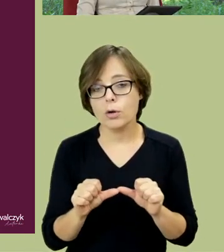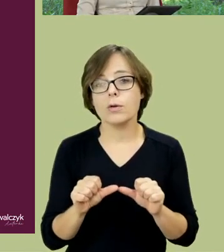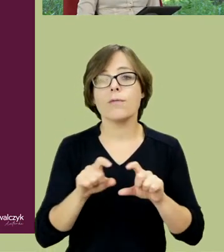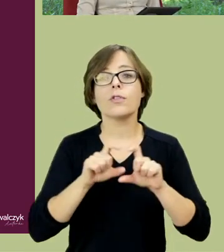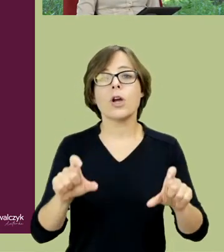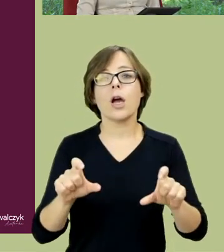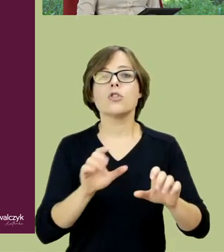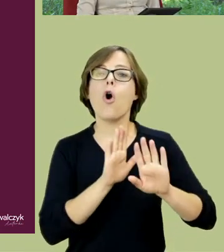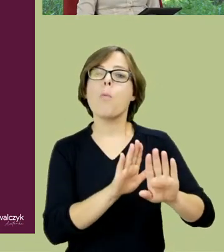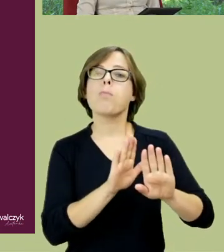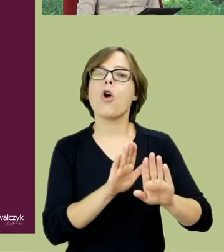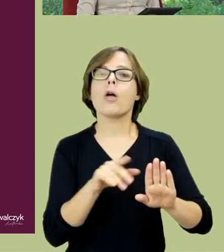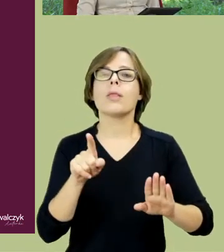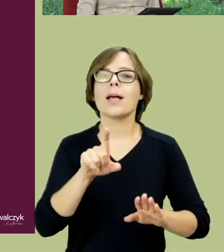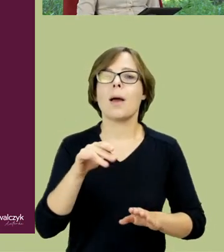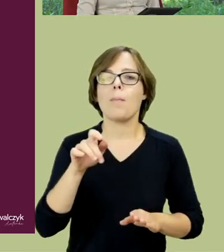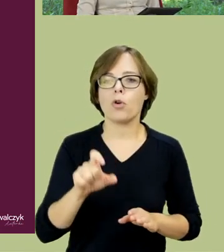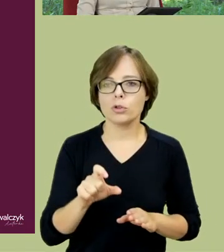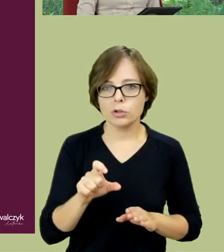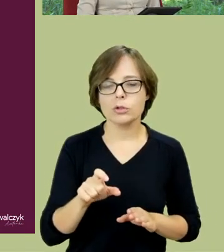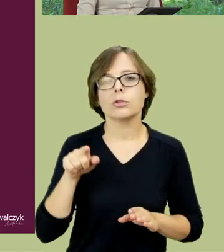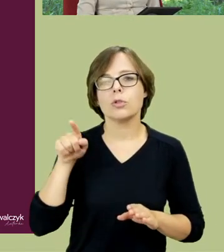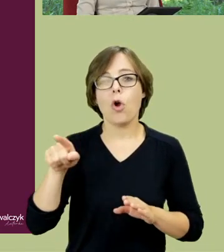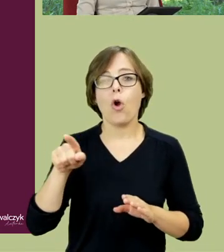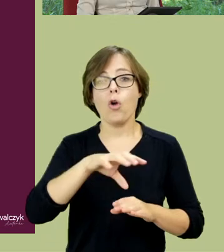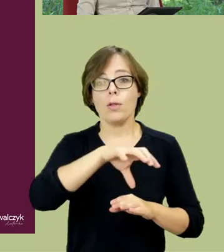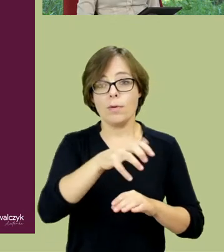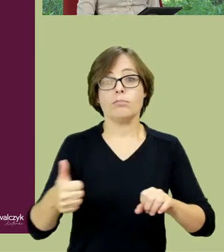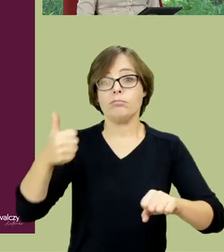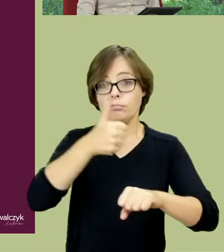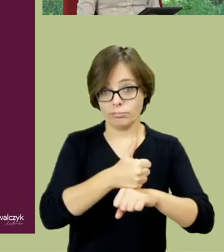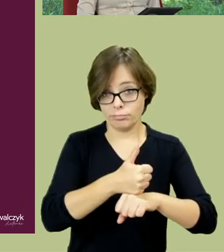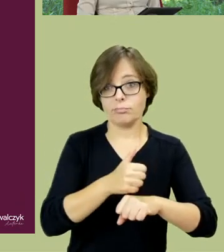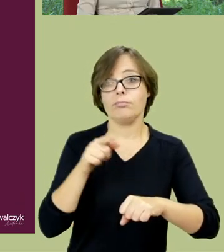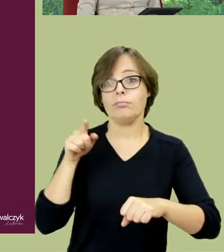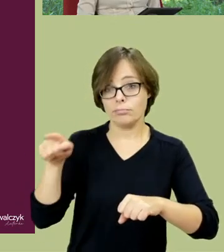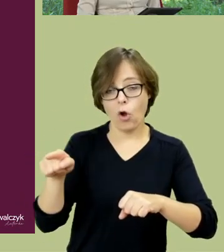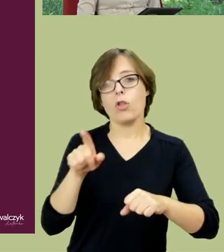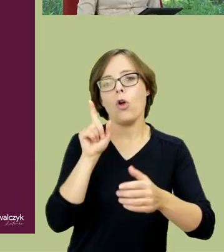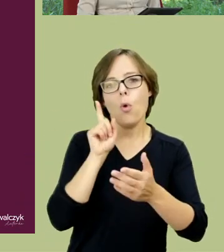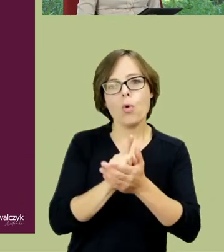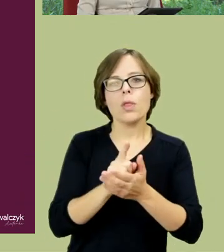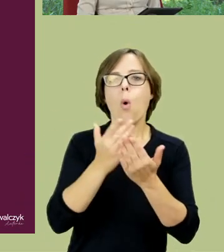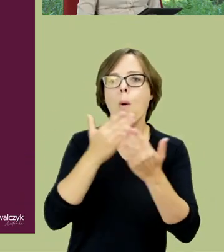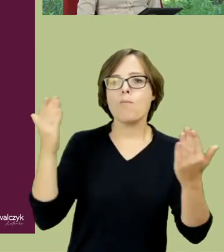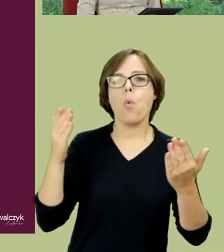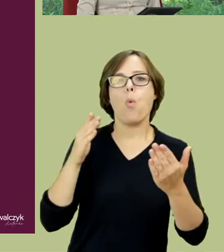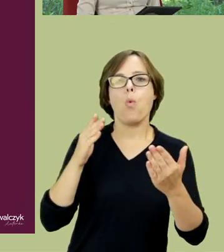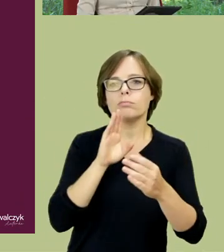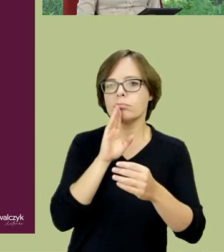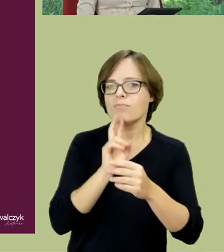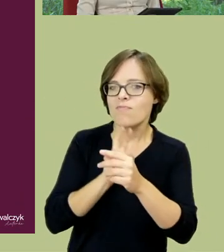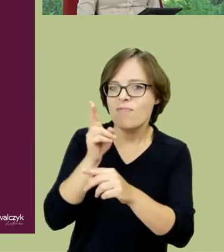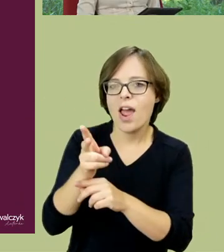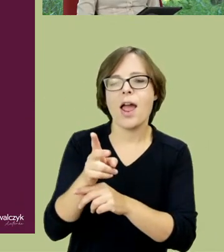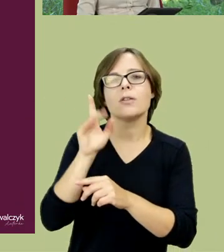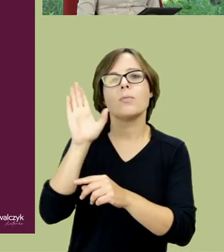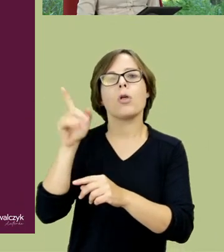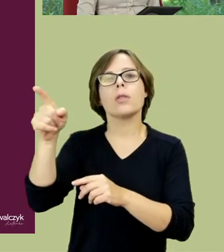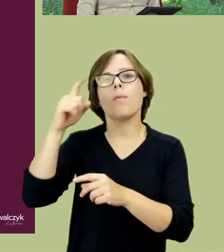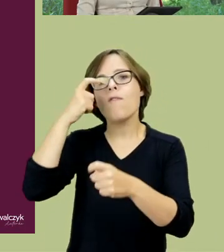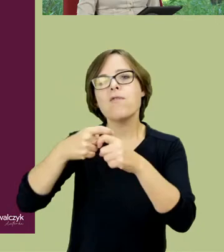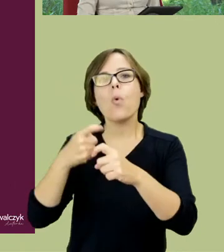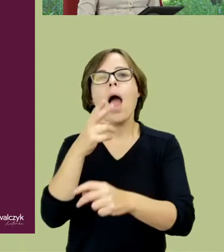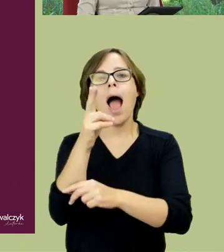obrony Zamościa na czele niewielkiego oddziału wdarła się na mury i zdobyła armatę wroga, za co chciano ją